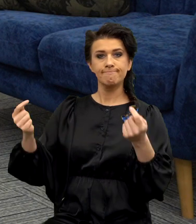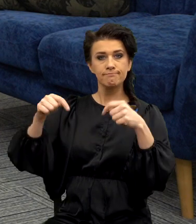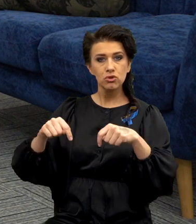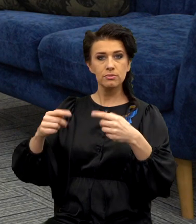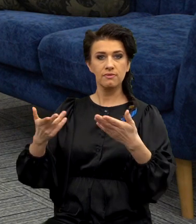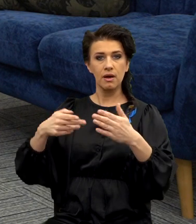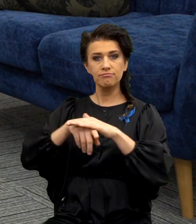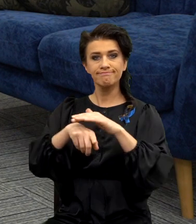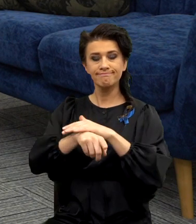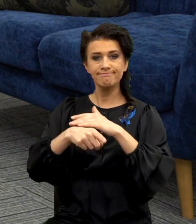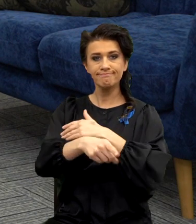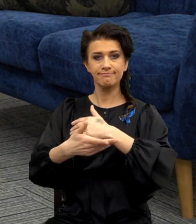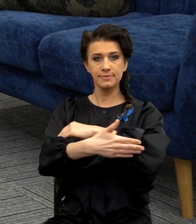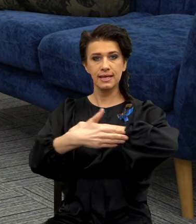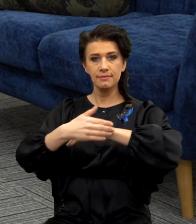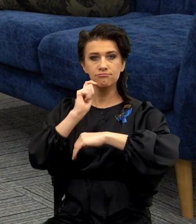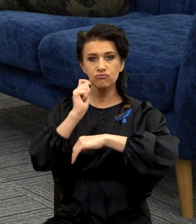do nas za wschodniej granicy.